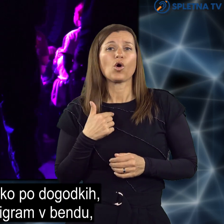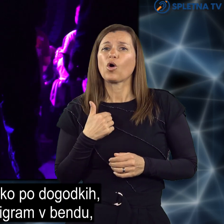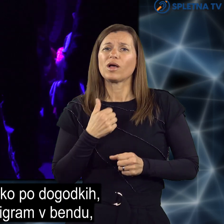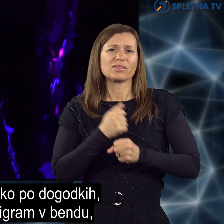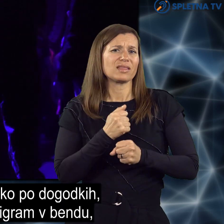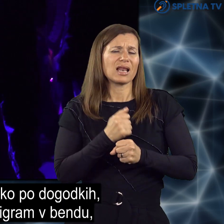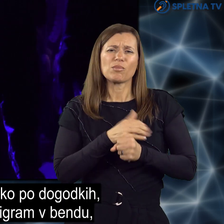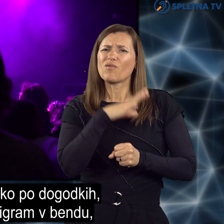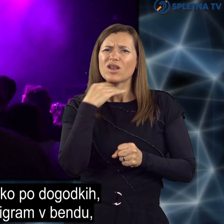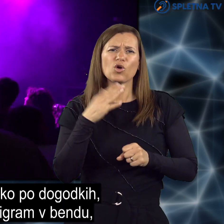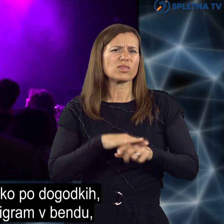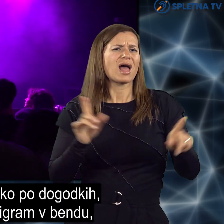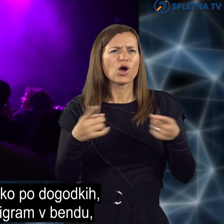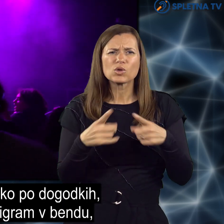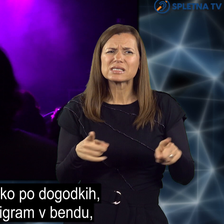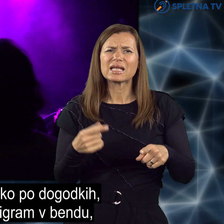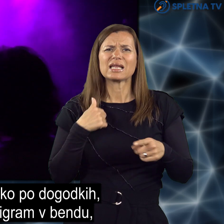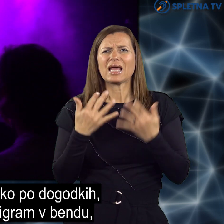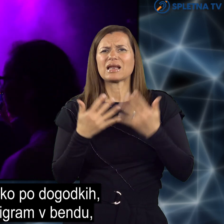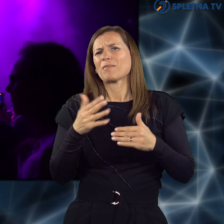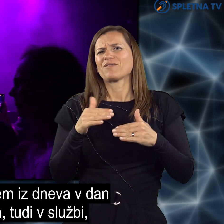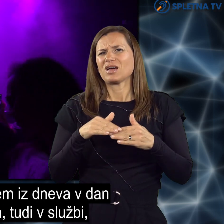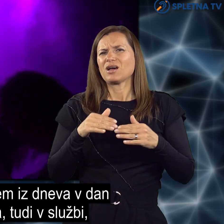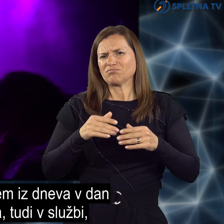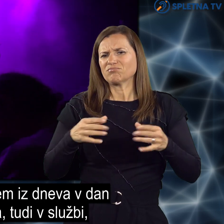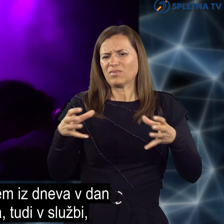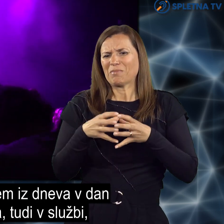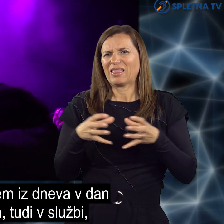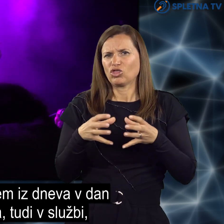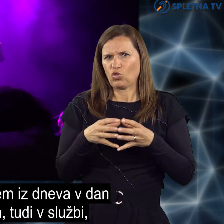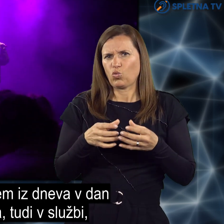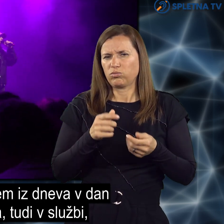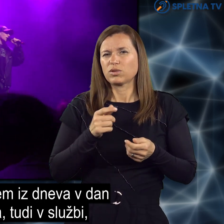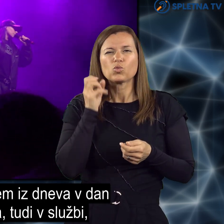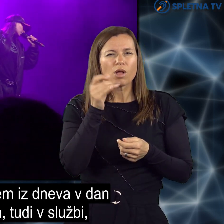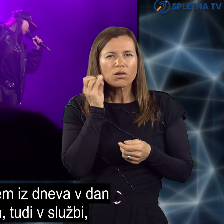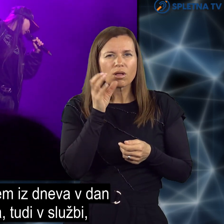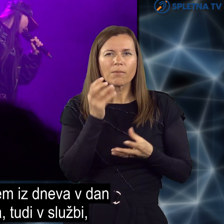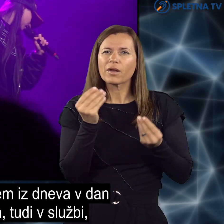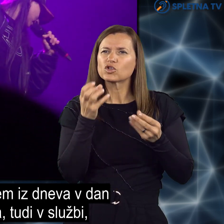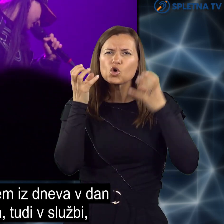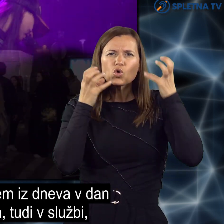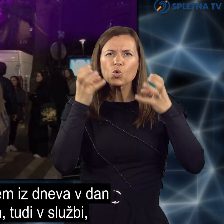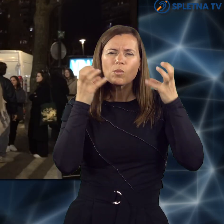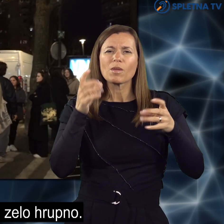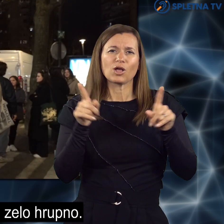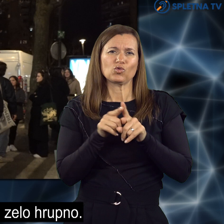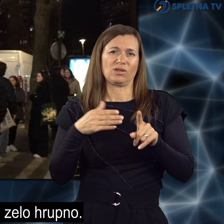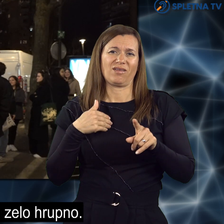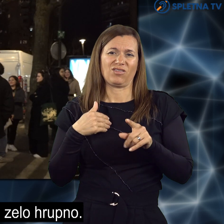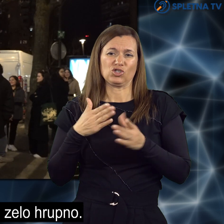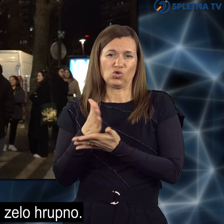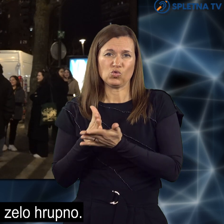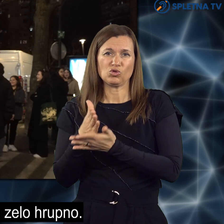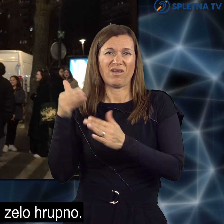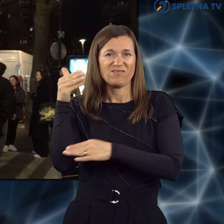Delamo ful po eventih, na koncertih, špilamo v bendu, pa je bilo to pojezdnjevo dan preveč hrupa, tudi v službi, v firmi je